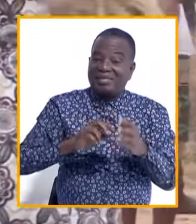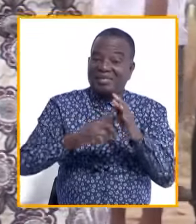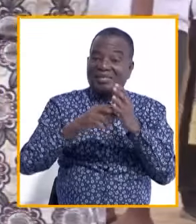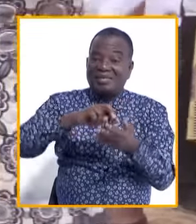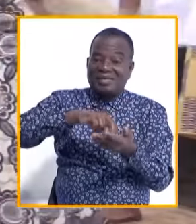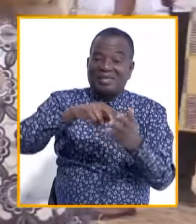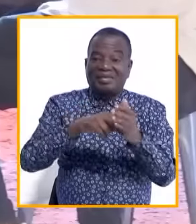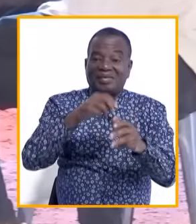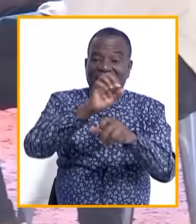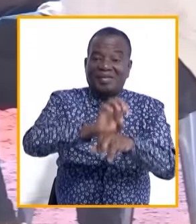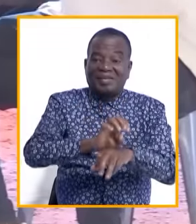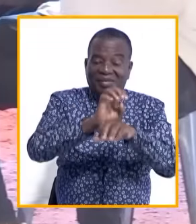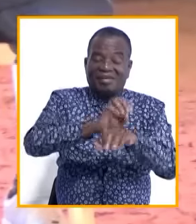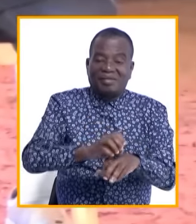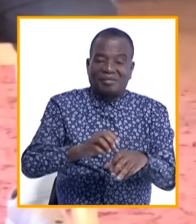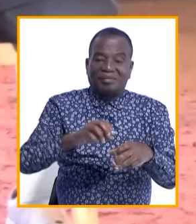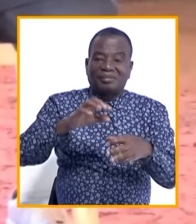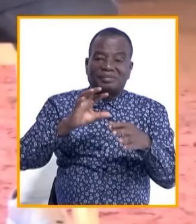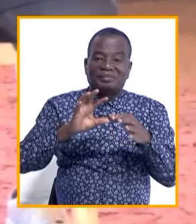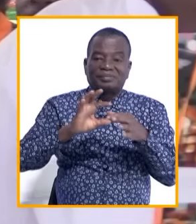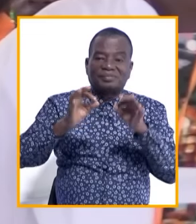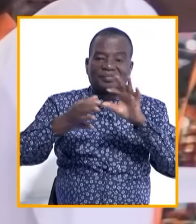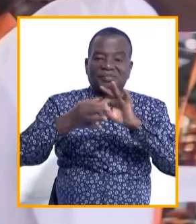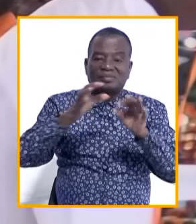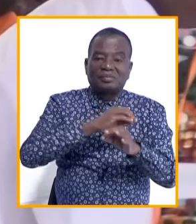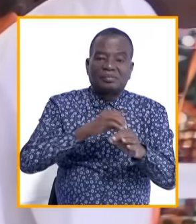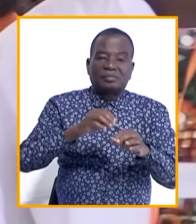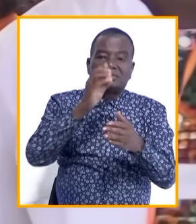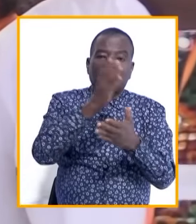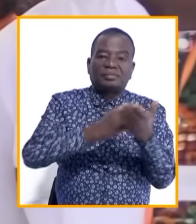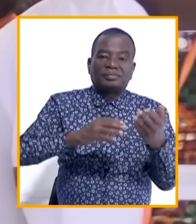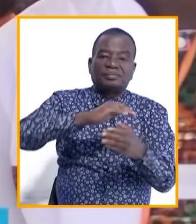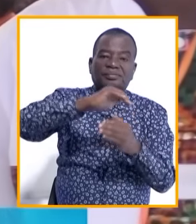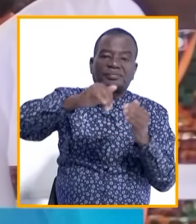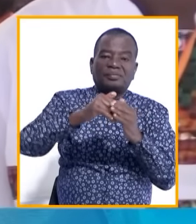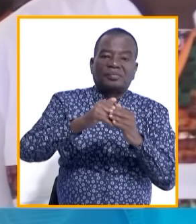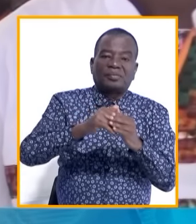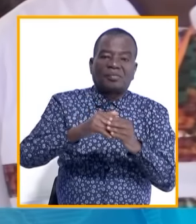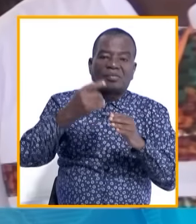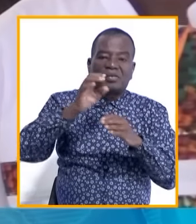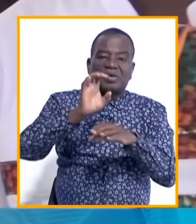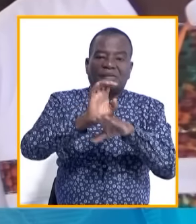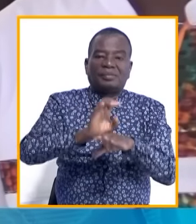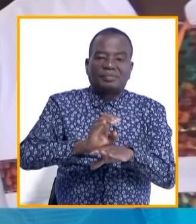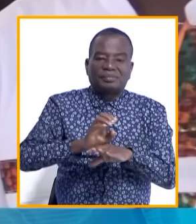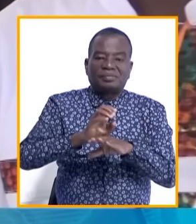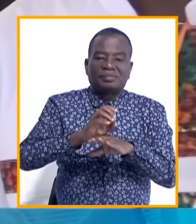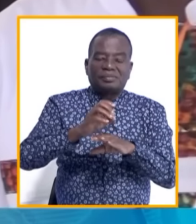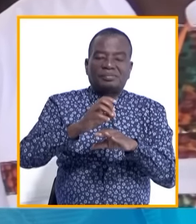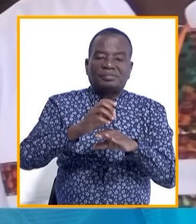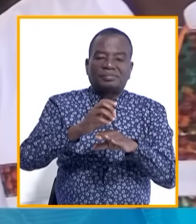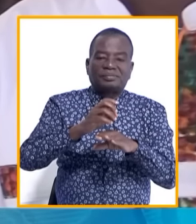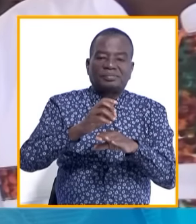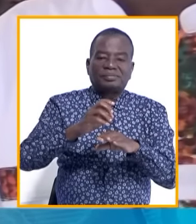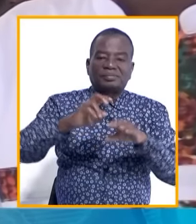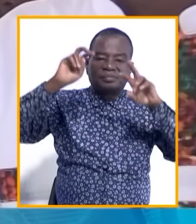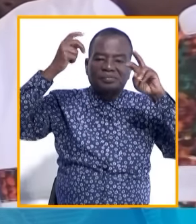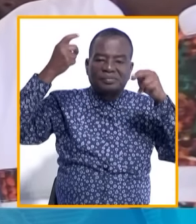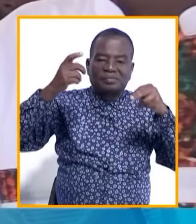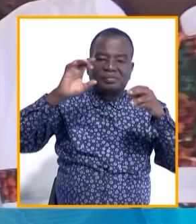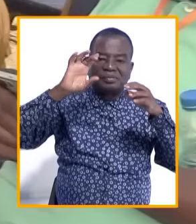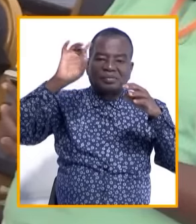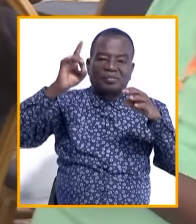tresse et parues, démonstrations de danse traditionnelles, des contes et légendes. Quel environnement pour une culture